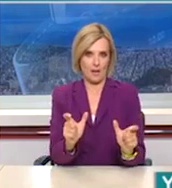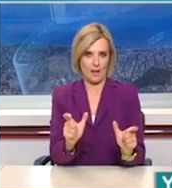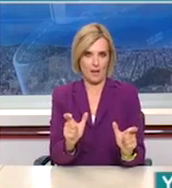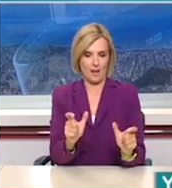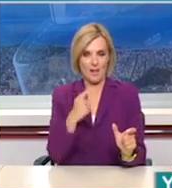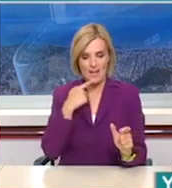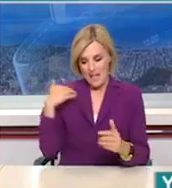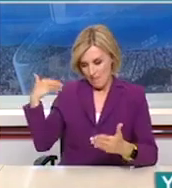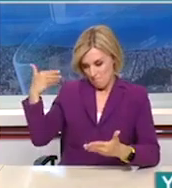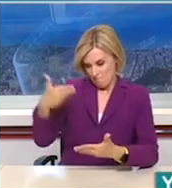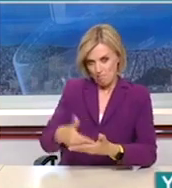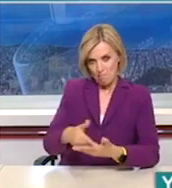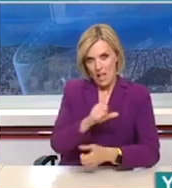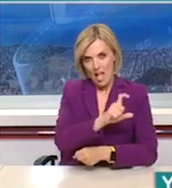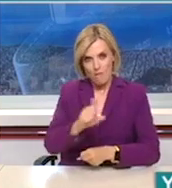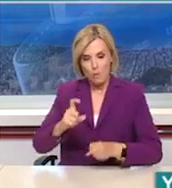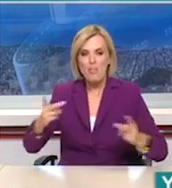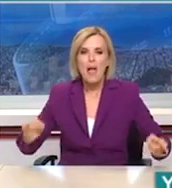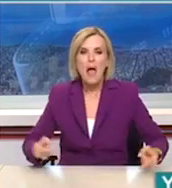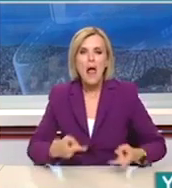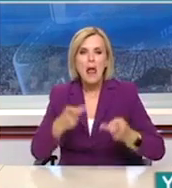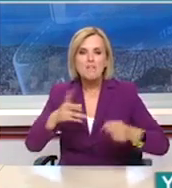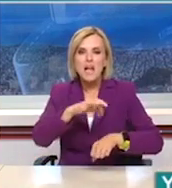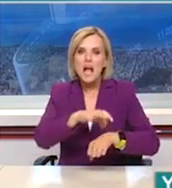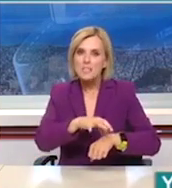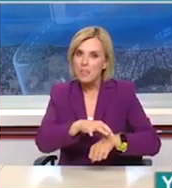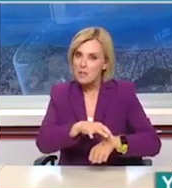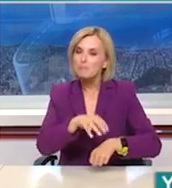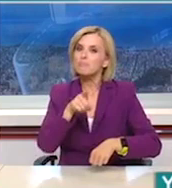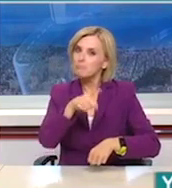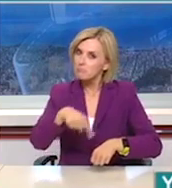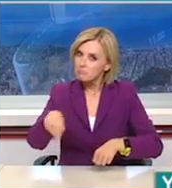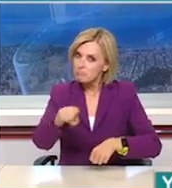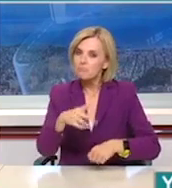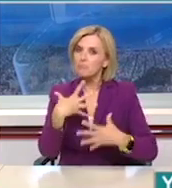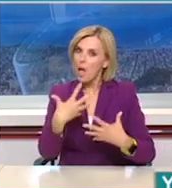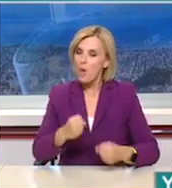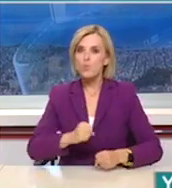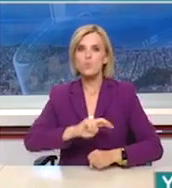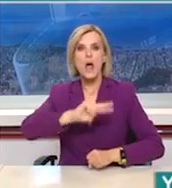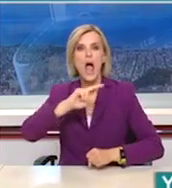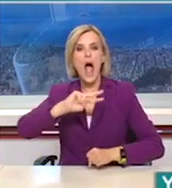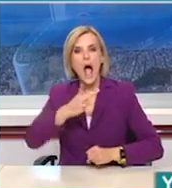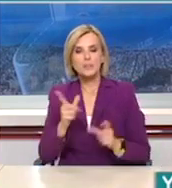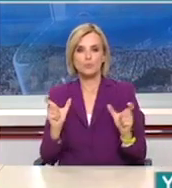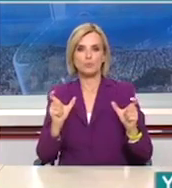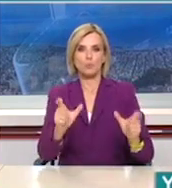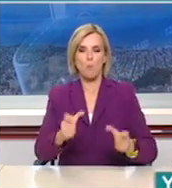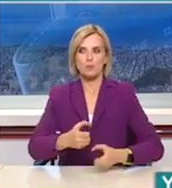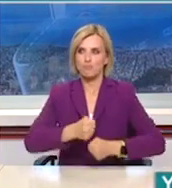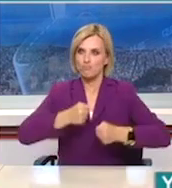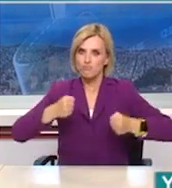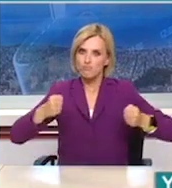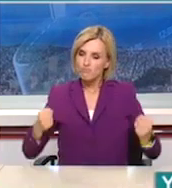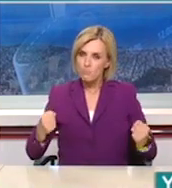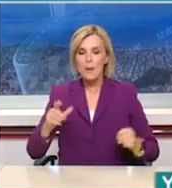αυτή τη εβδομάδα, που περνάνε ήπια την νόσο, ανεβάζουν ικανό αριθμό αντισωμάτων. Άρα θα περιμέναμε να δούμε κάποια παραπάνω